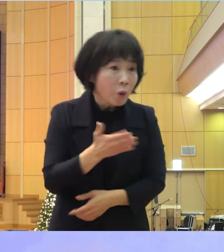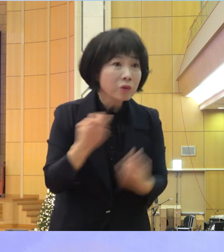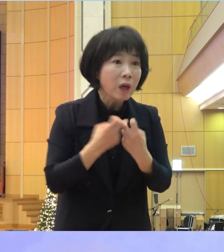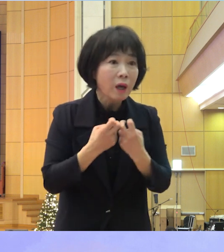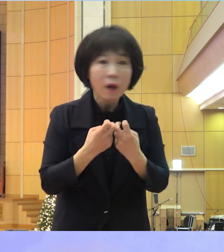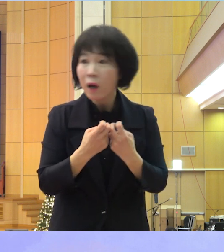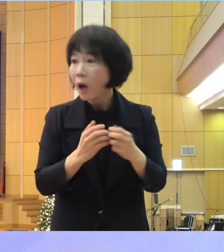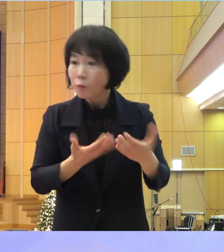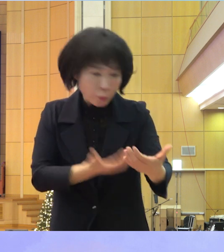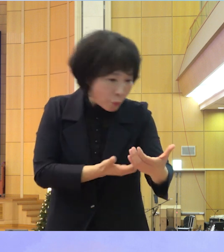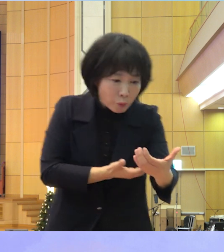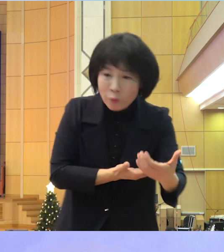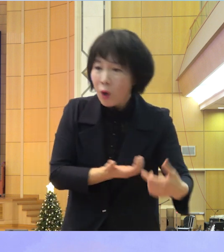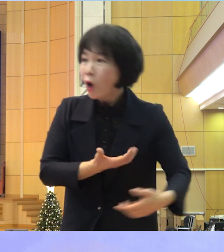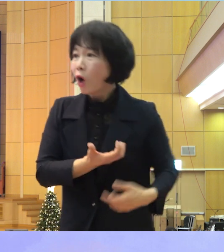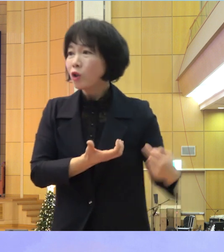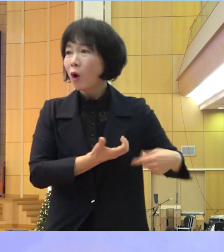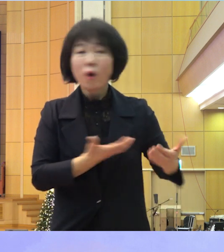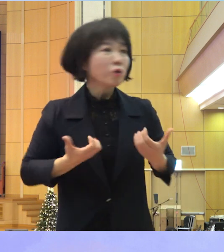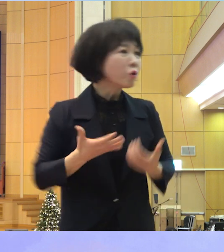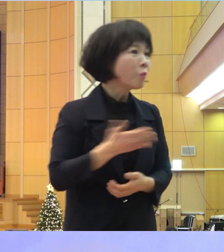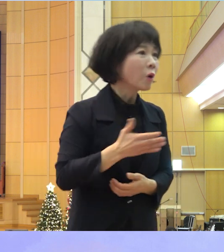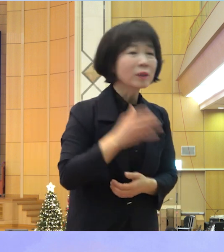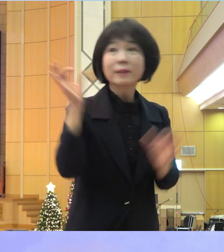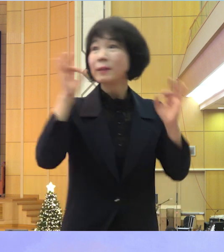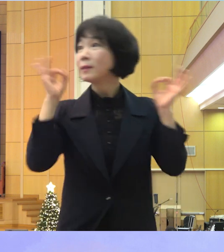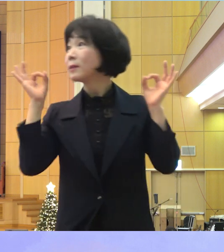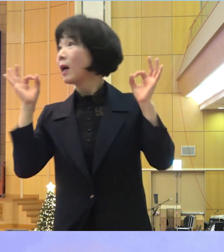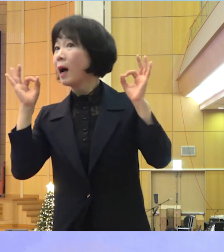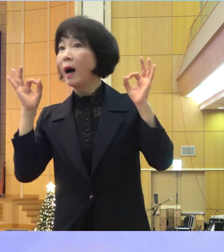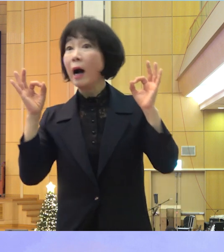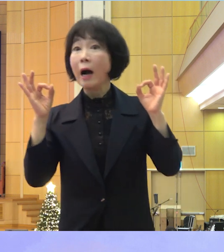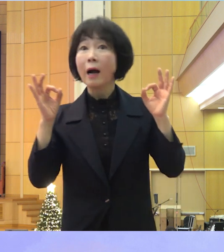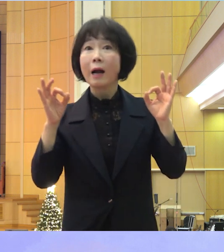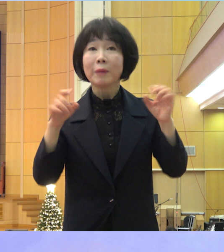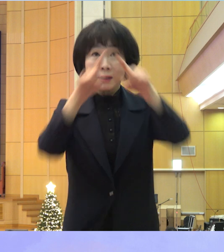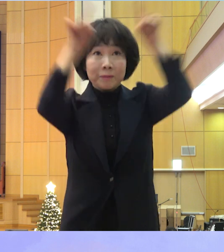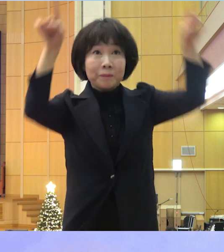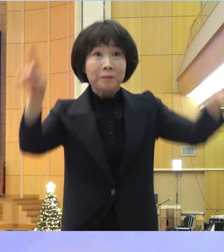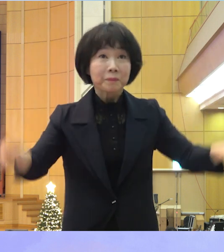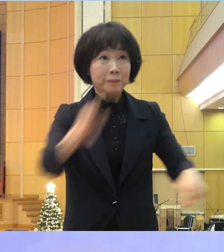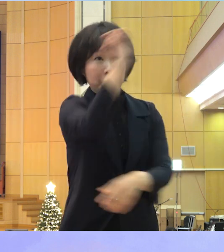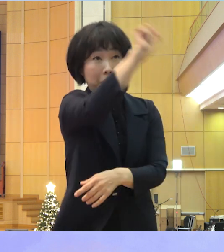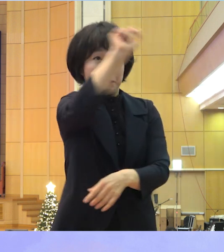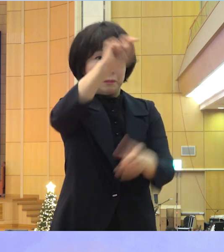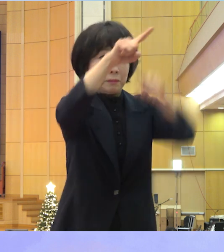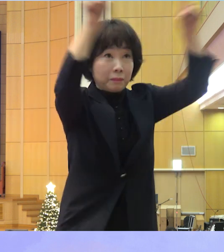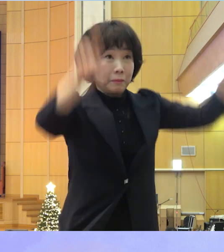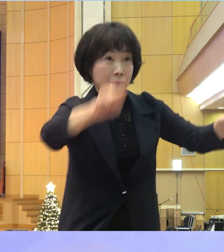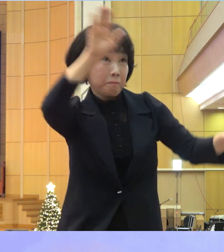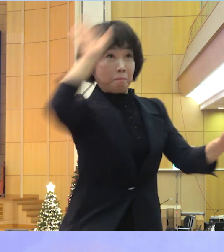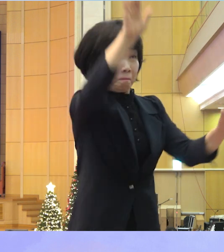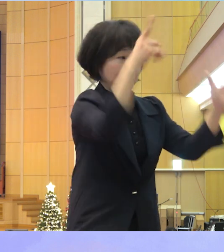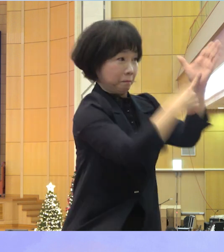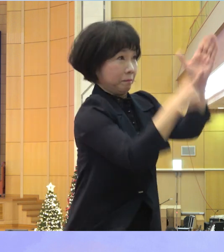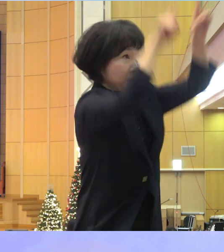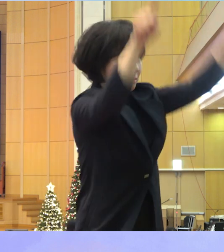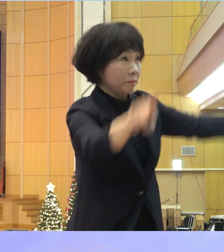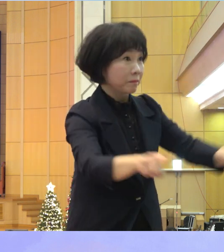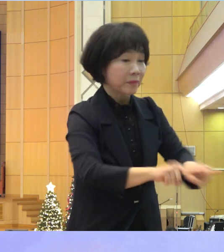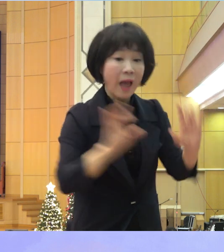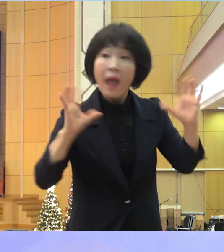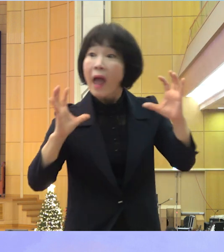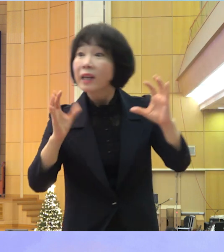바깥에 보니까 다 궁궐 바깥에 대문짝만하게 공고문이 써 있어. 지금 어린아이의 젖 먹일 수 있는